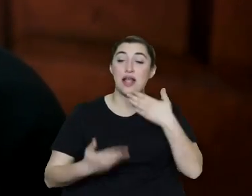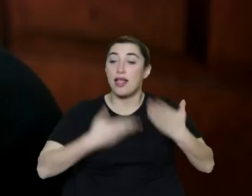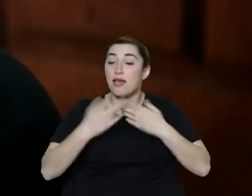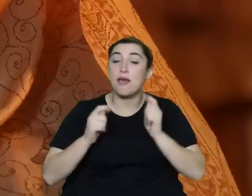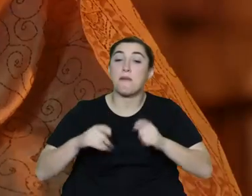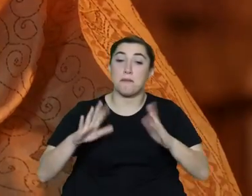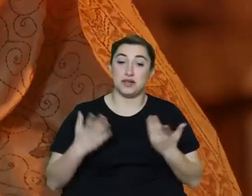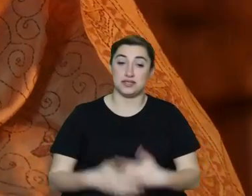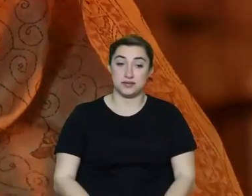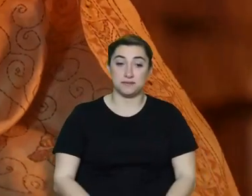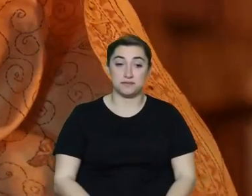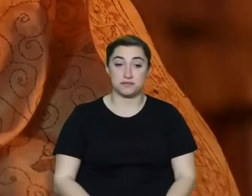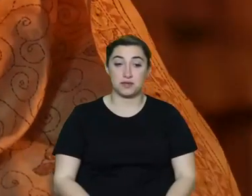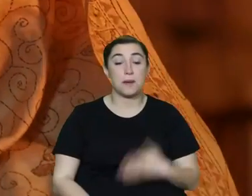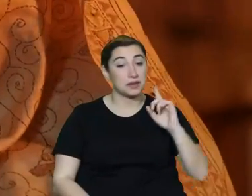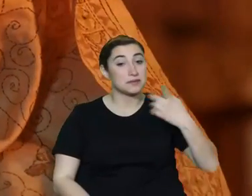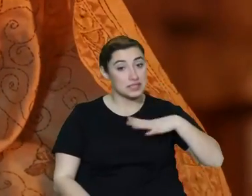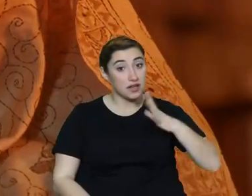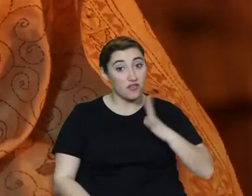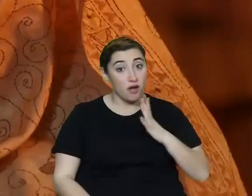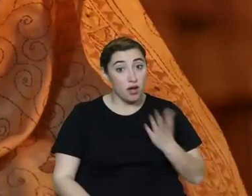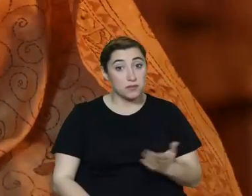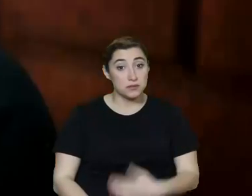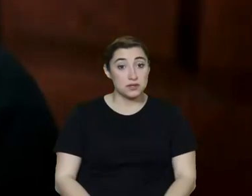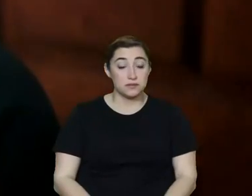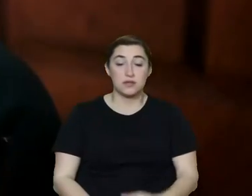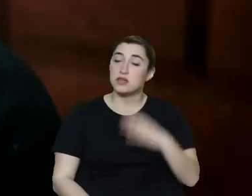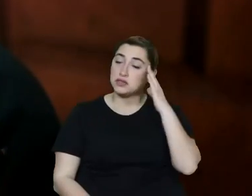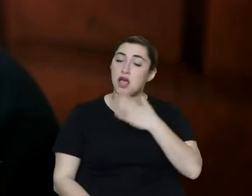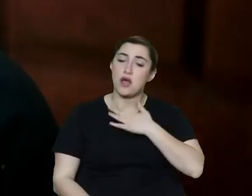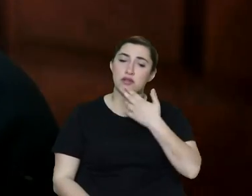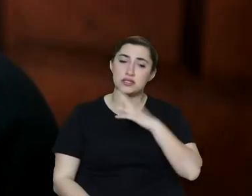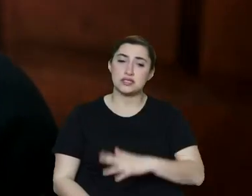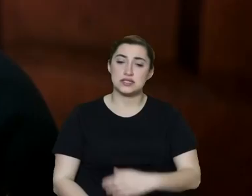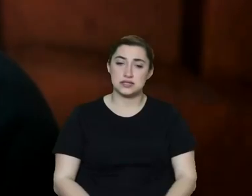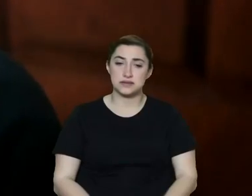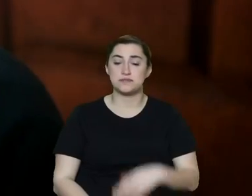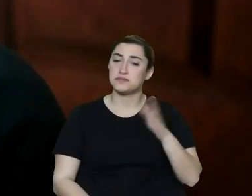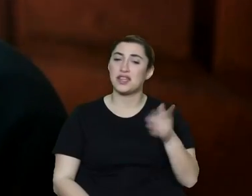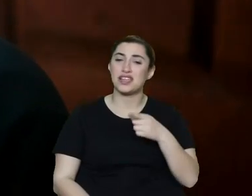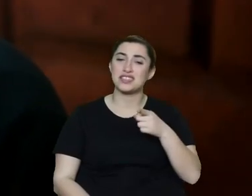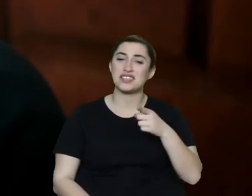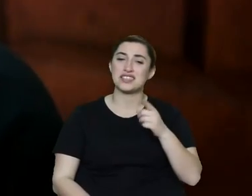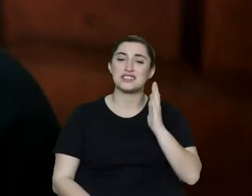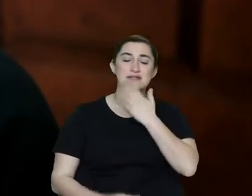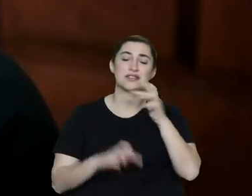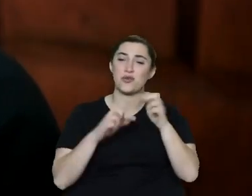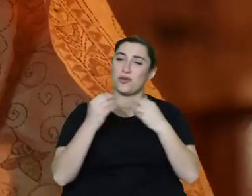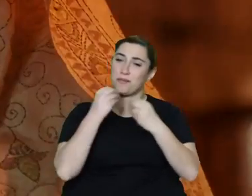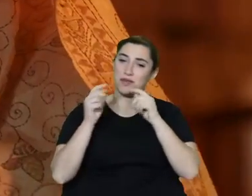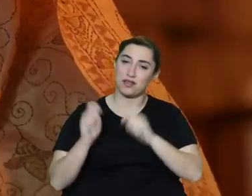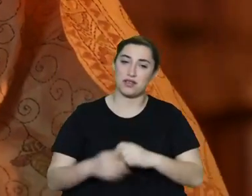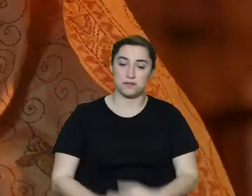edemez. Başka bir arzunuz var mıdır babacığım? Sağ olasın kızım. Hadi var, sahurunu et sen